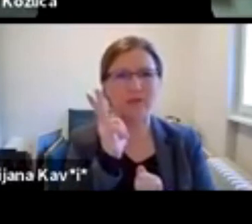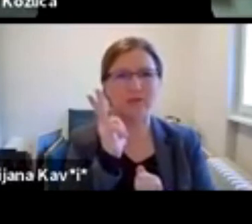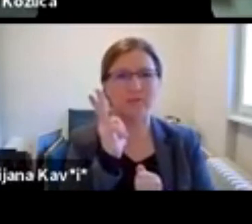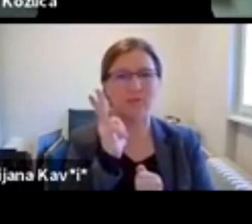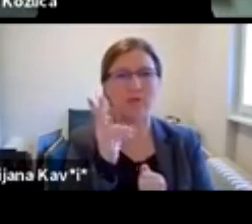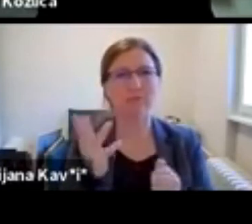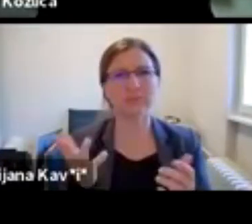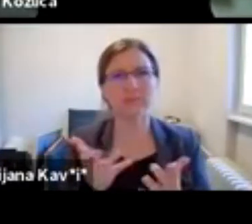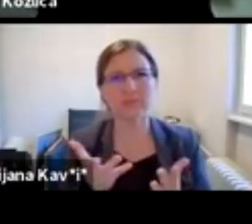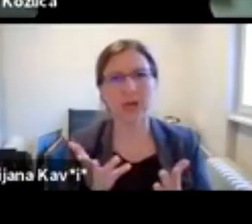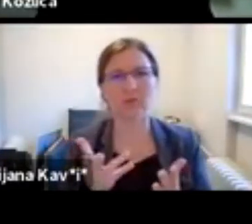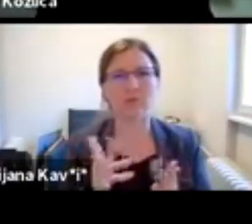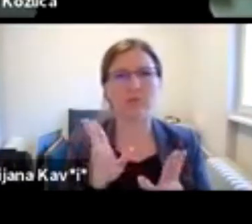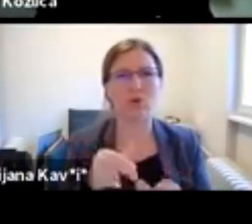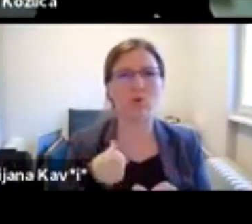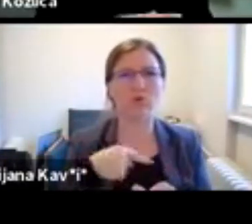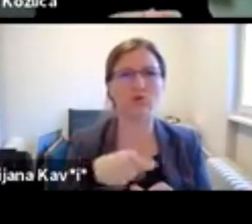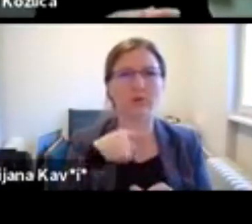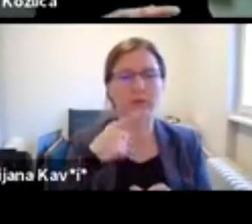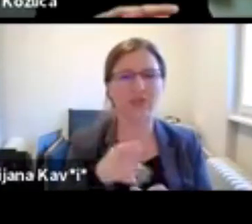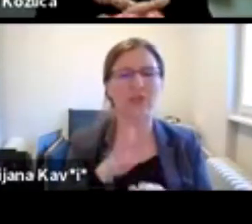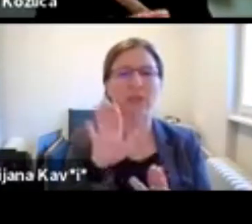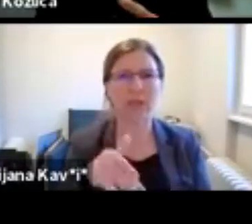ajmo reći, u nekakvom obliku